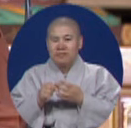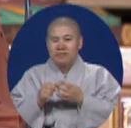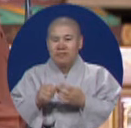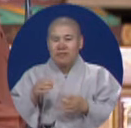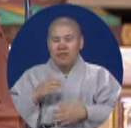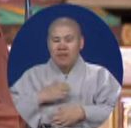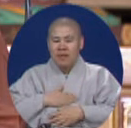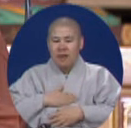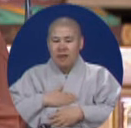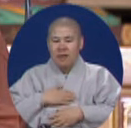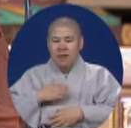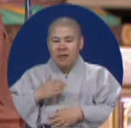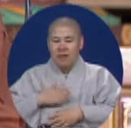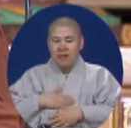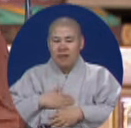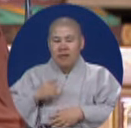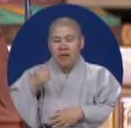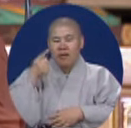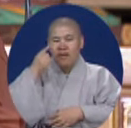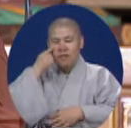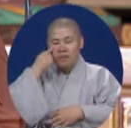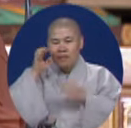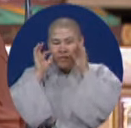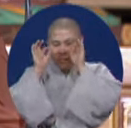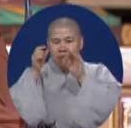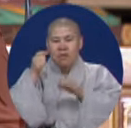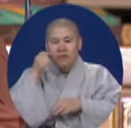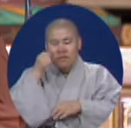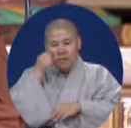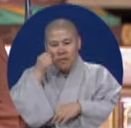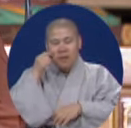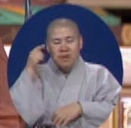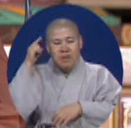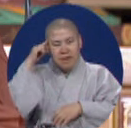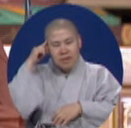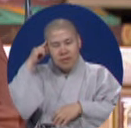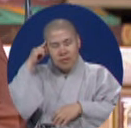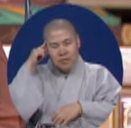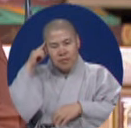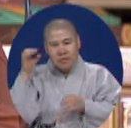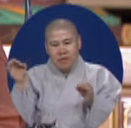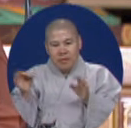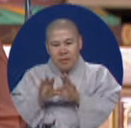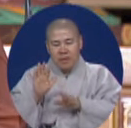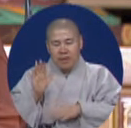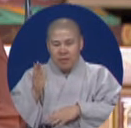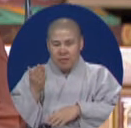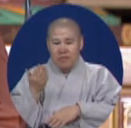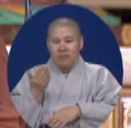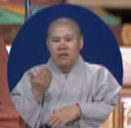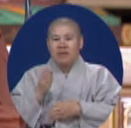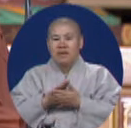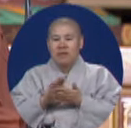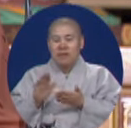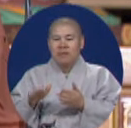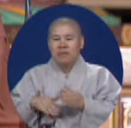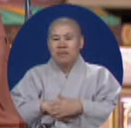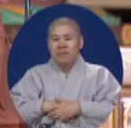내가 내 눈을 못 본다는 생각도 없어져 버려요. 그걸 불견지상이라고 그래요. 못 보는 생각이라고.